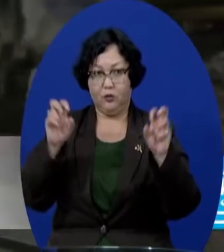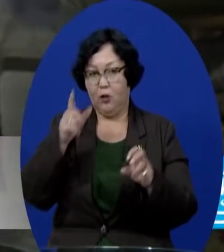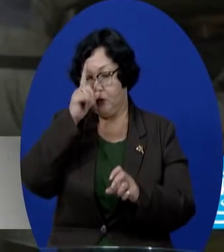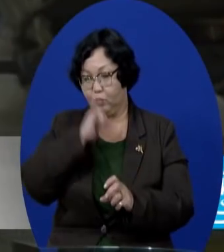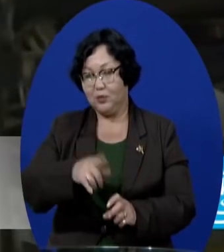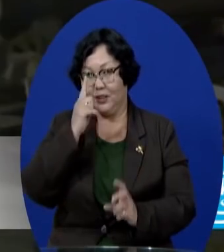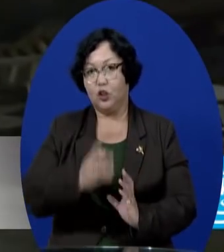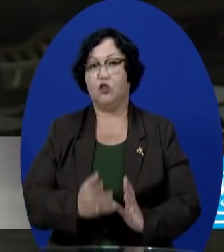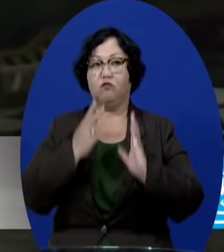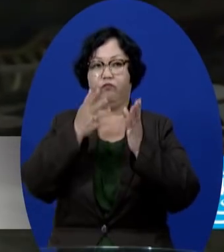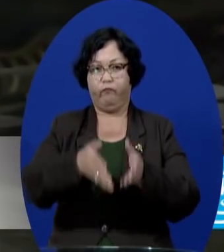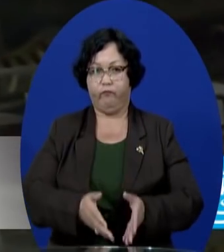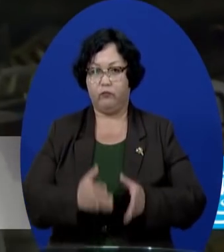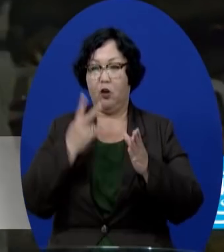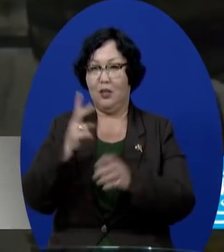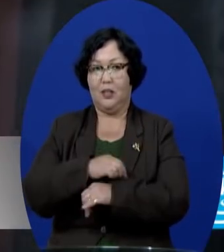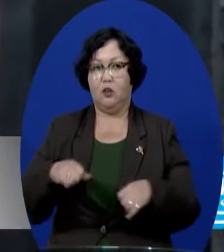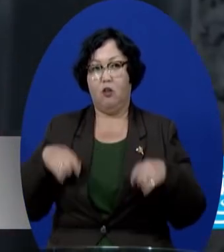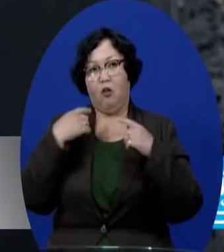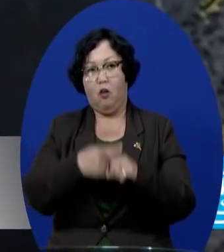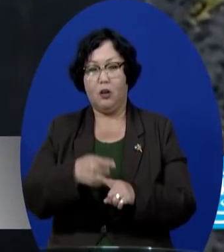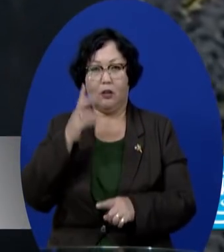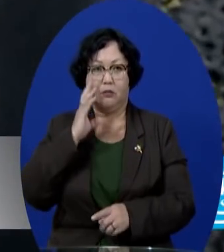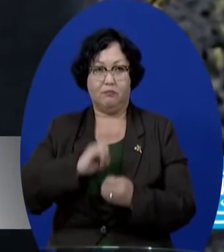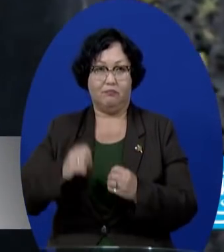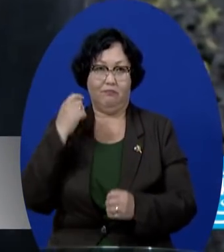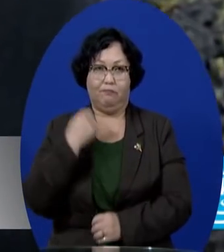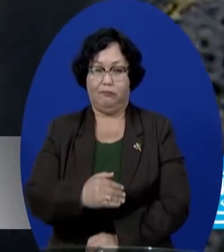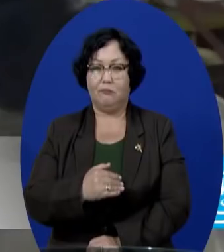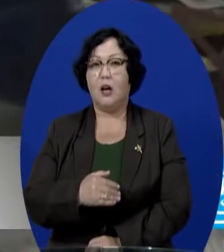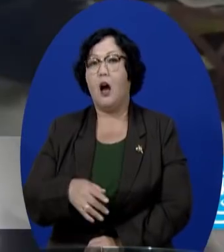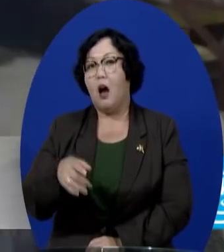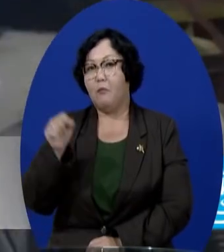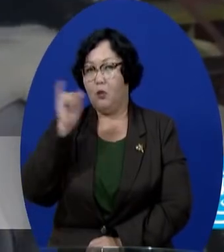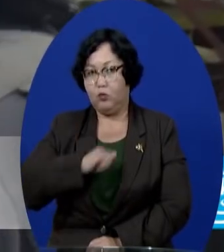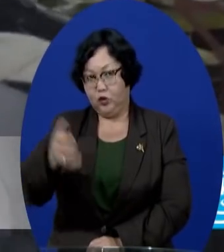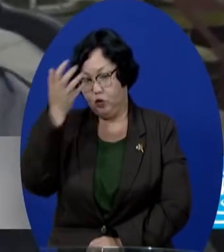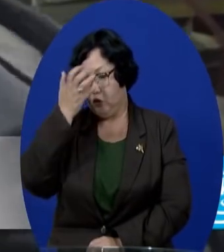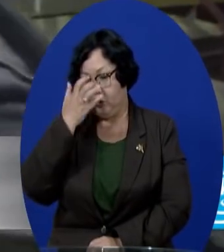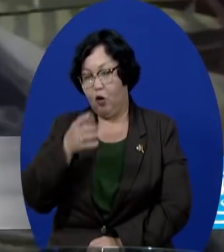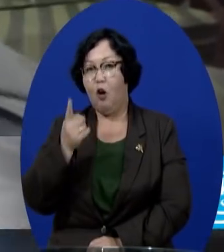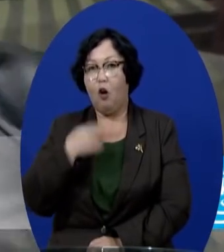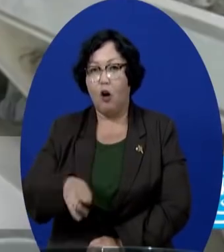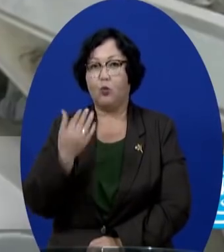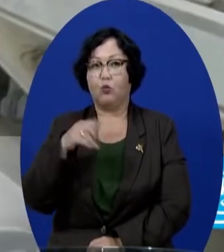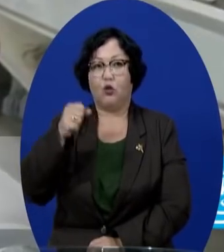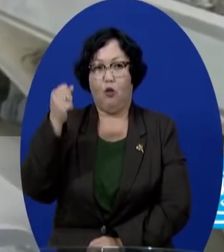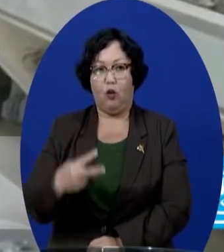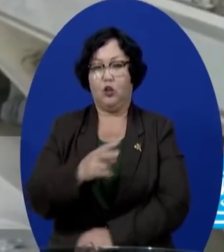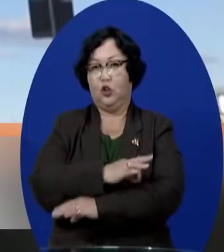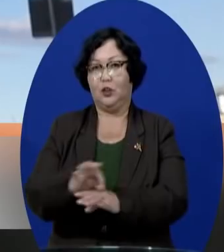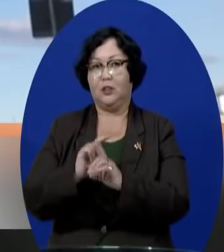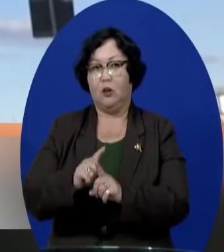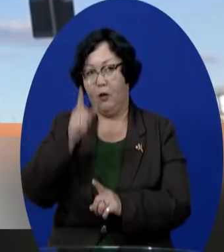онгоц хоёр иргэнийг хориг арга хэмжээний жагсаалтанд оруулсан байна. Ингэснээр Америкийн засаг захиргаа зөвхөн хойд урсгал хоёр төслийн хүрээнд